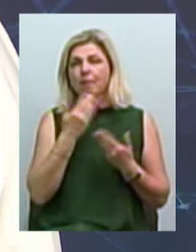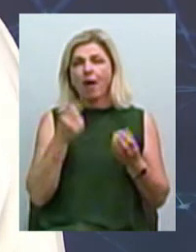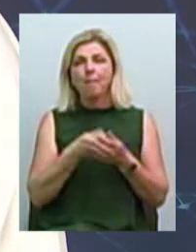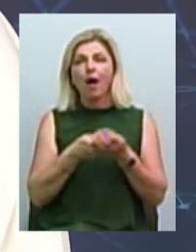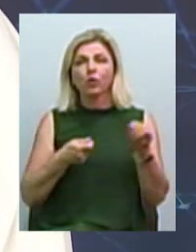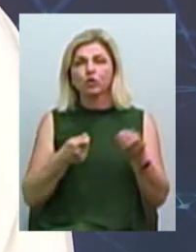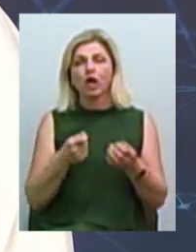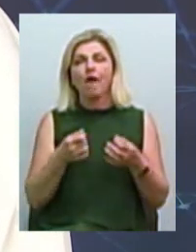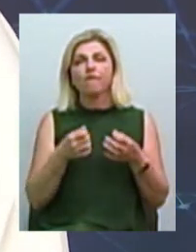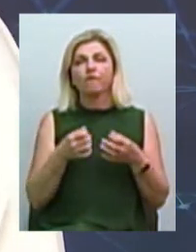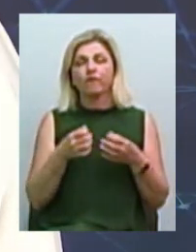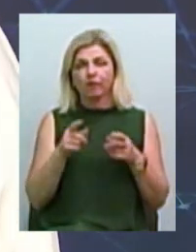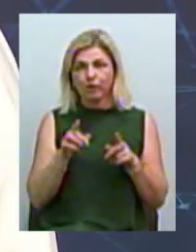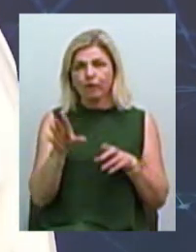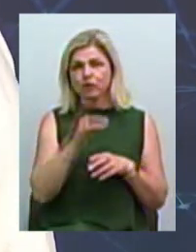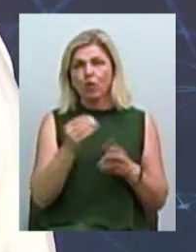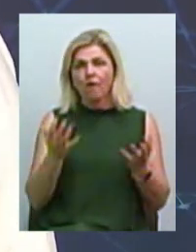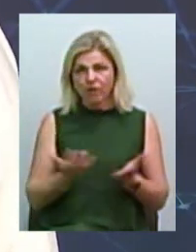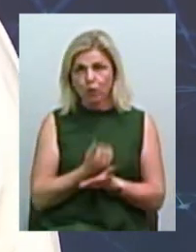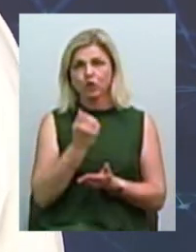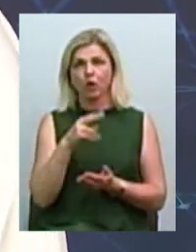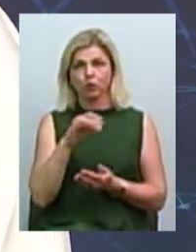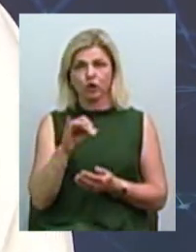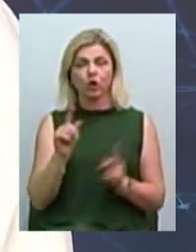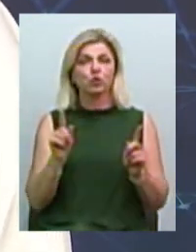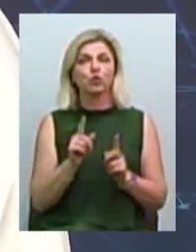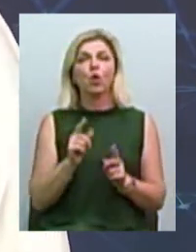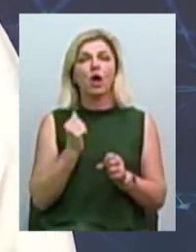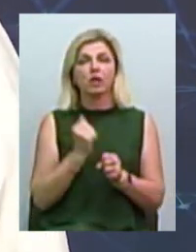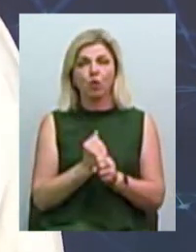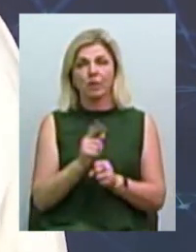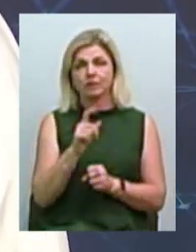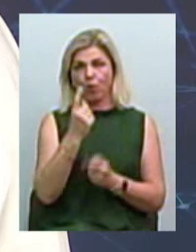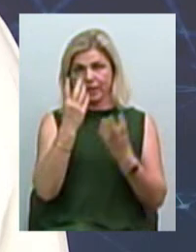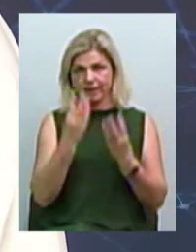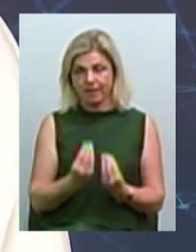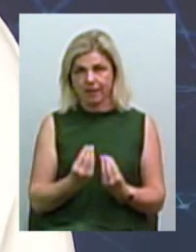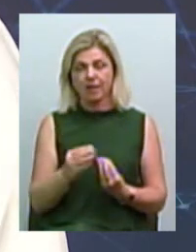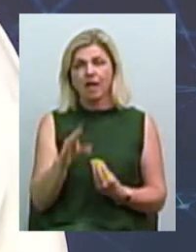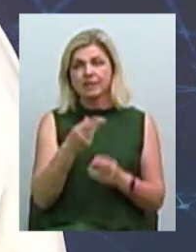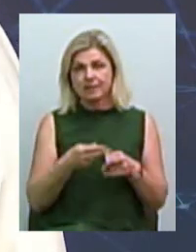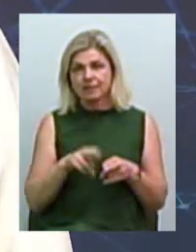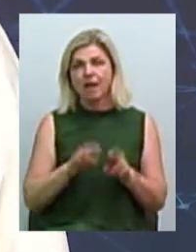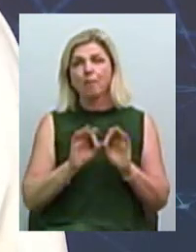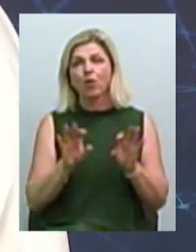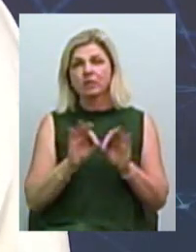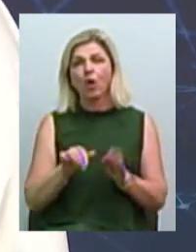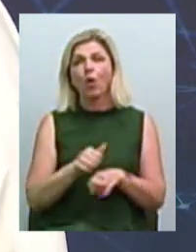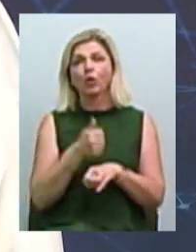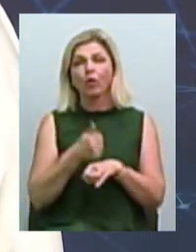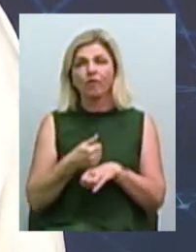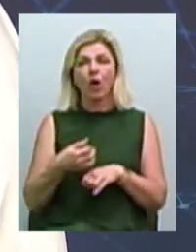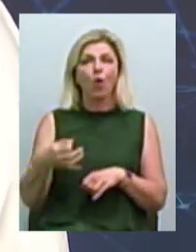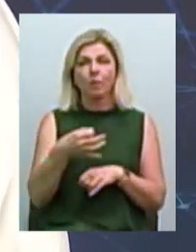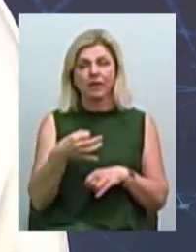палочки-виручалочки, яка в один день зробить ці дороги. І це пояснював і колишній міністр інфраструктури, це пояснив голова Миколаївської обласної адміністрації Савченко